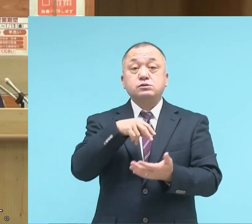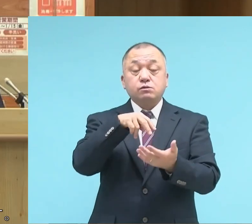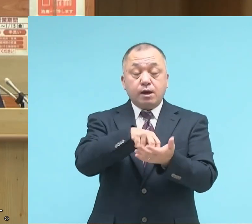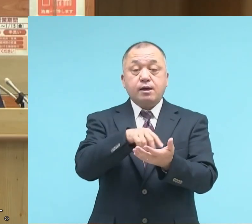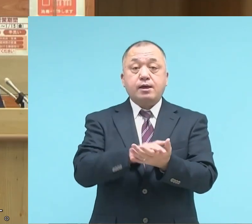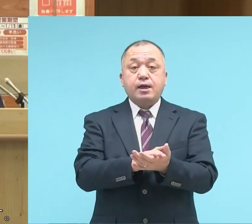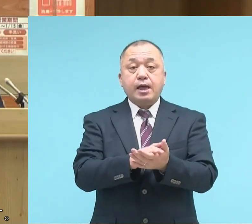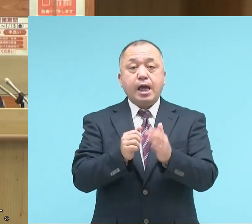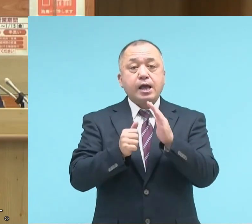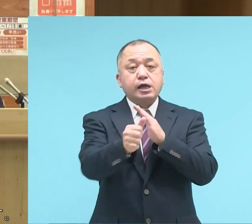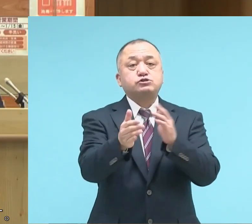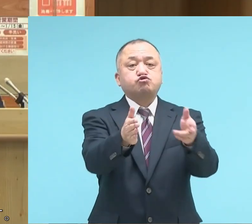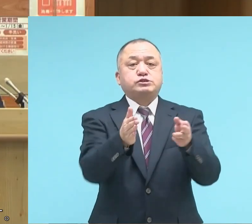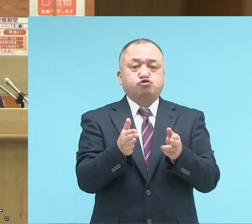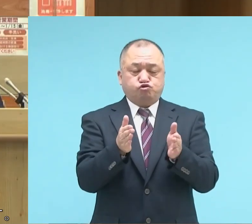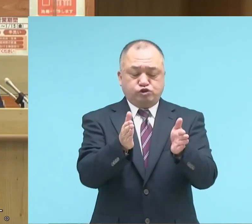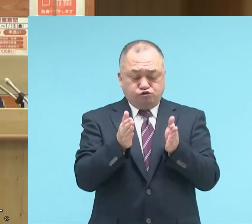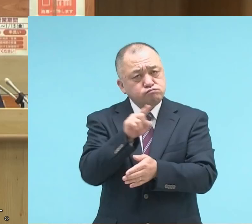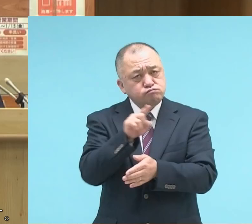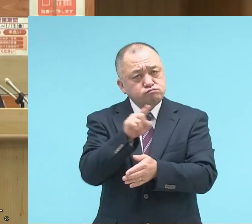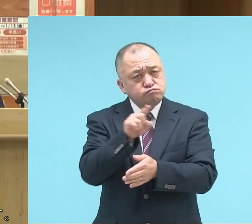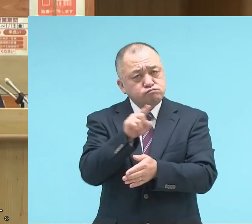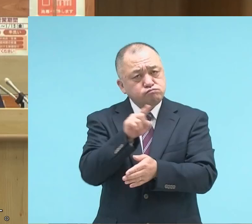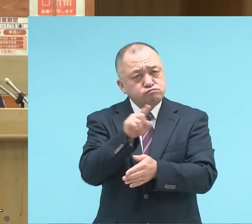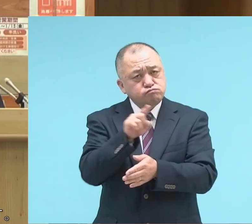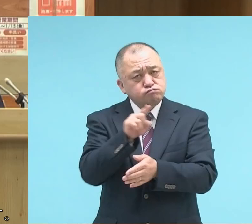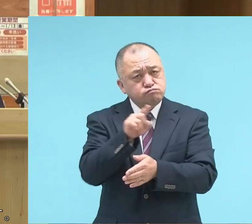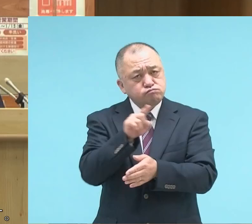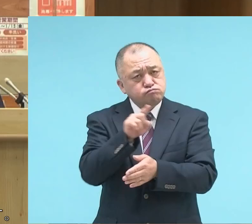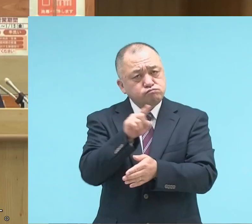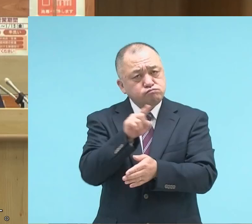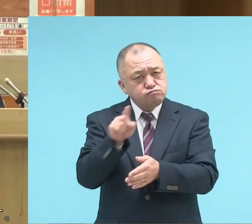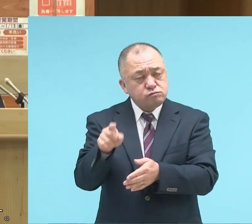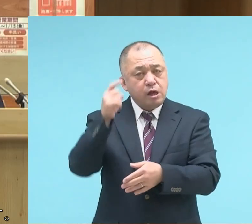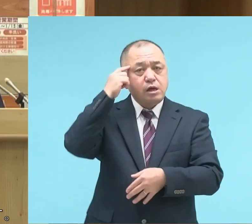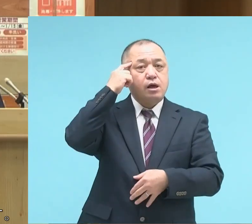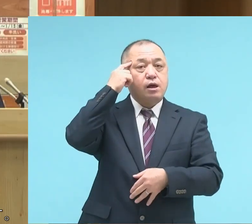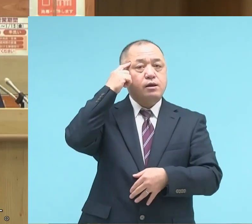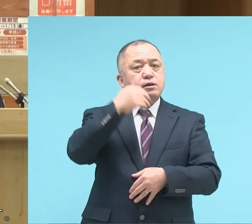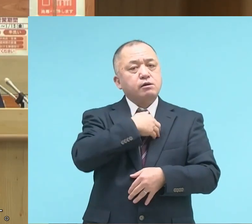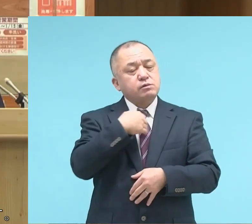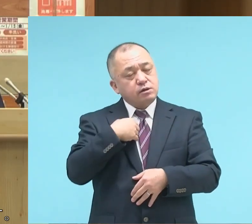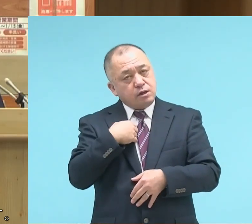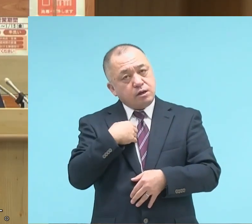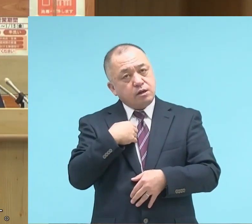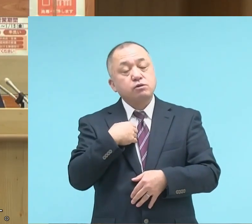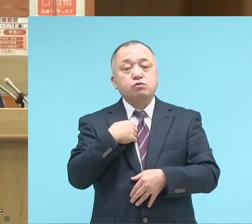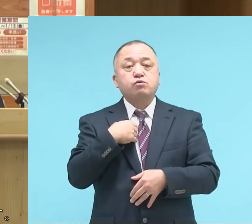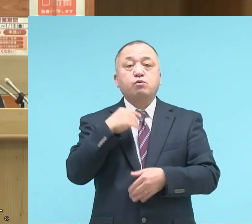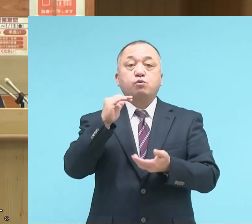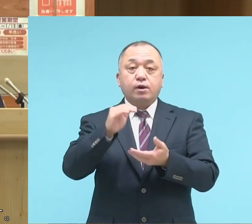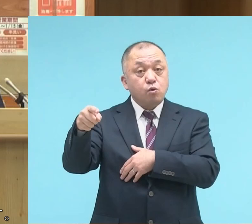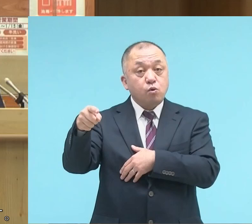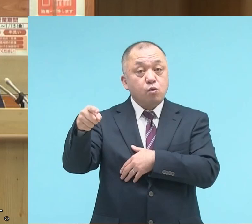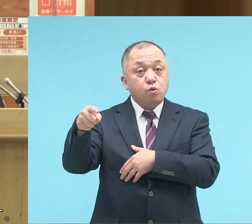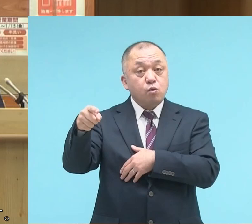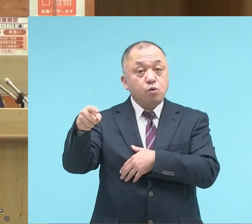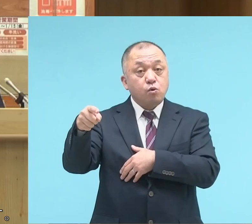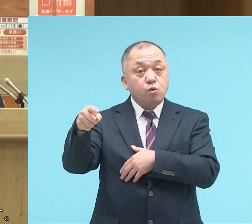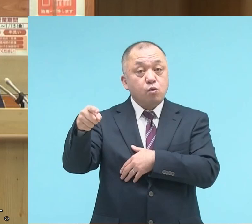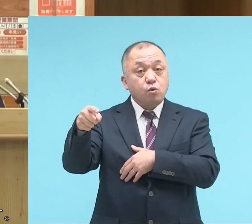自粛や、まあ、往来の自粛などが考えられるのではないかと、こういうこと自体は、まあ、いろいろ